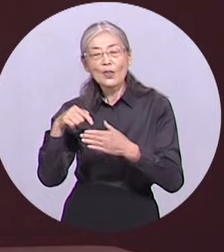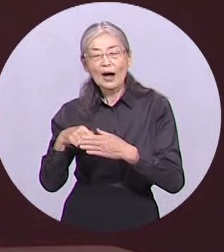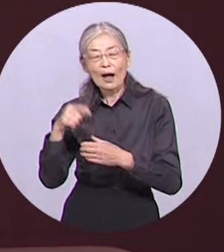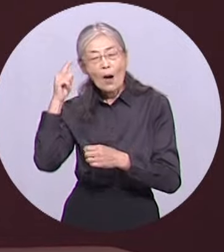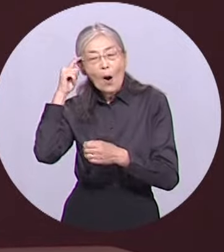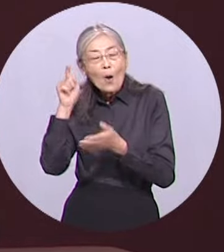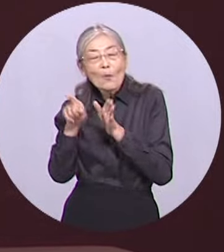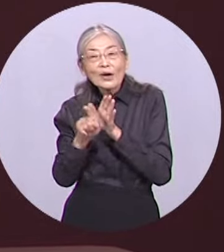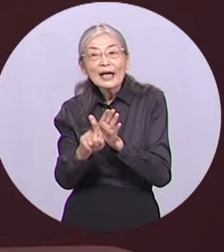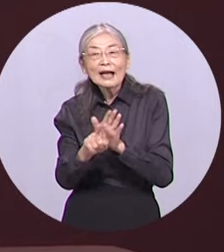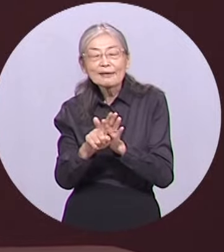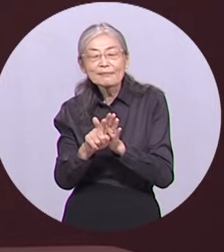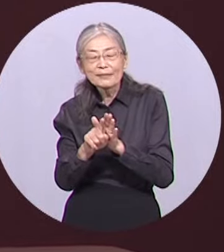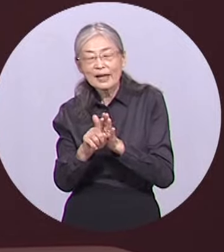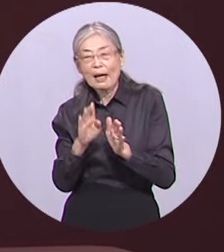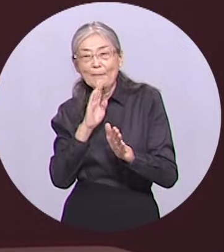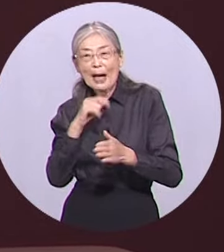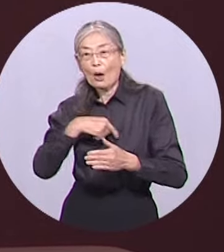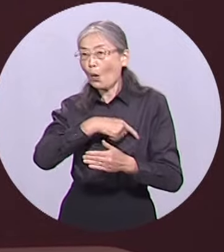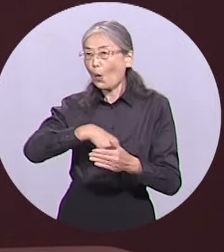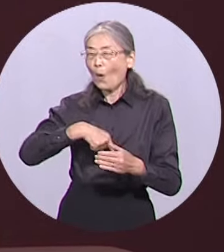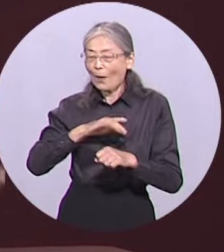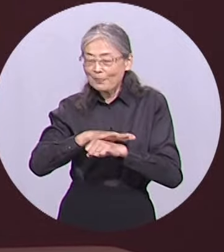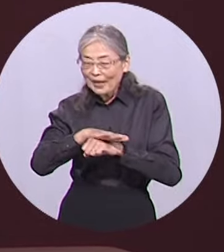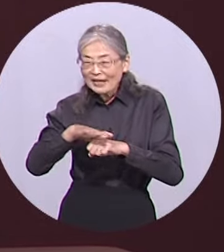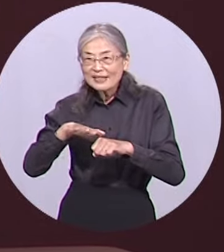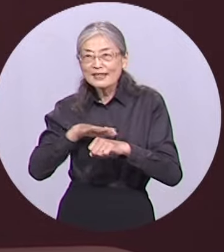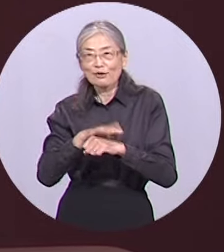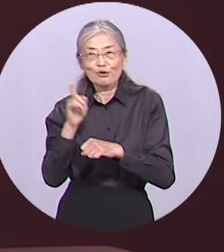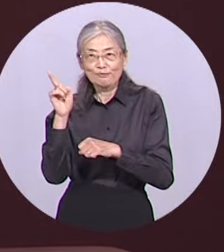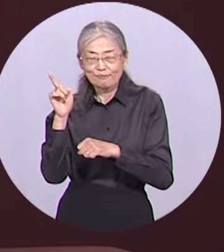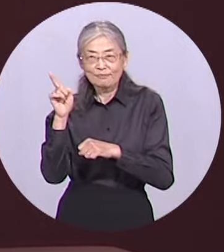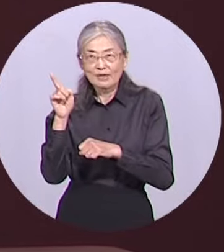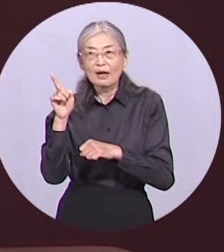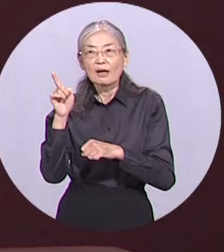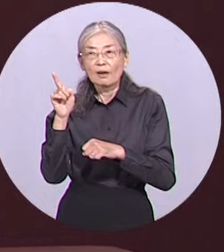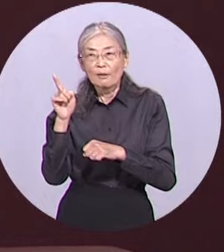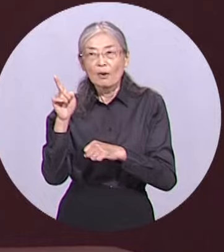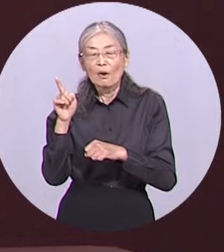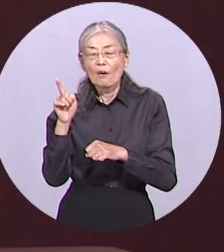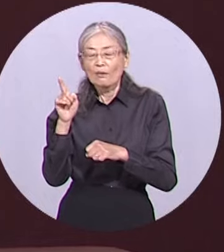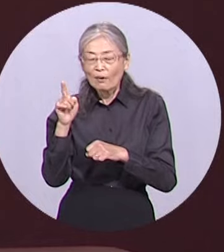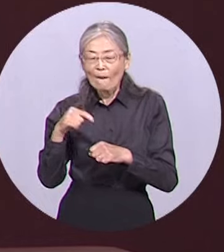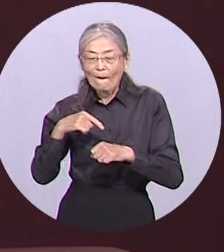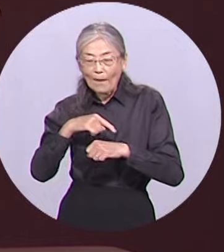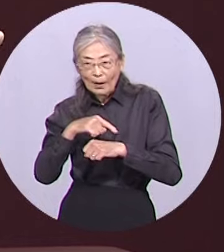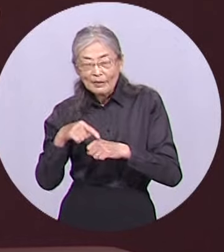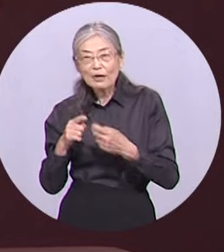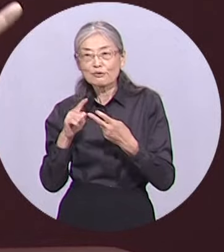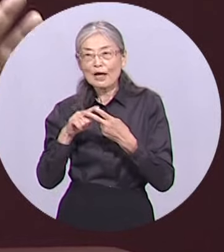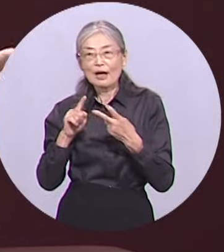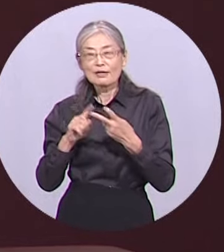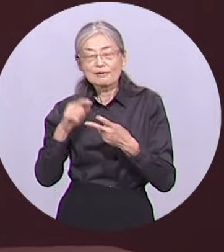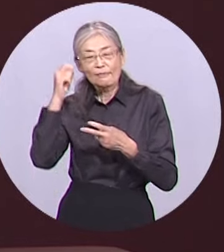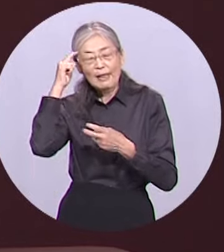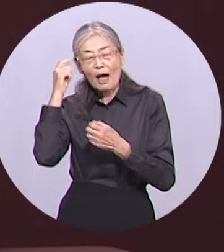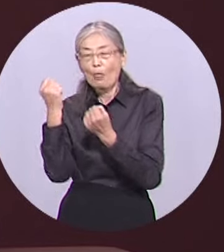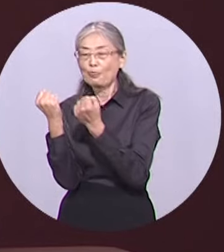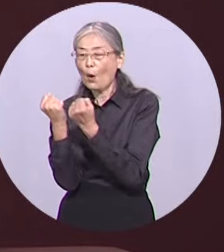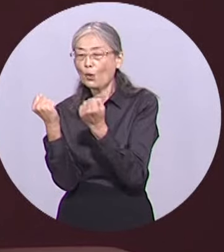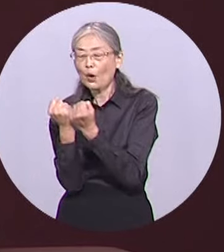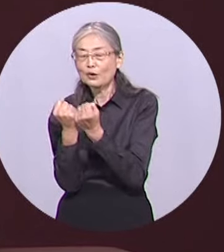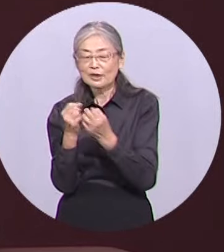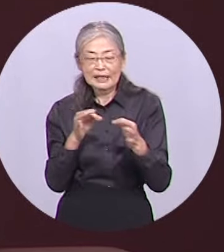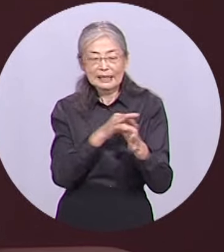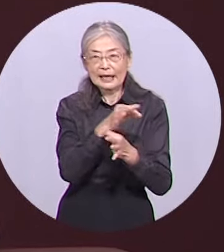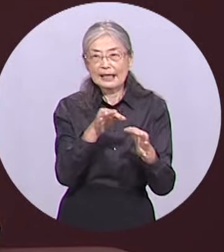とそして真心、これを大切にして、これをしっかりと反映をさせた道徳と経済を両立